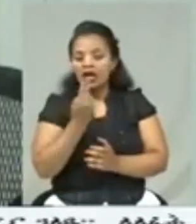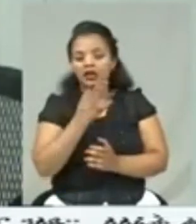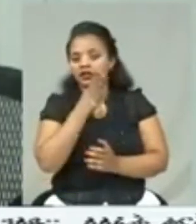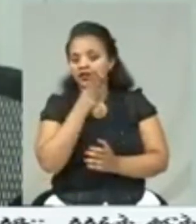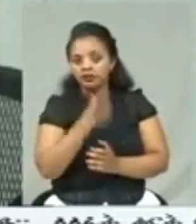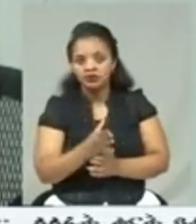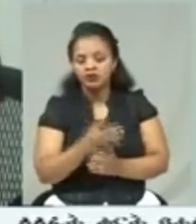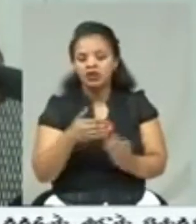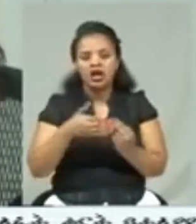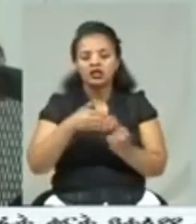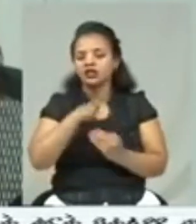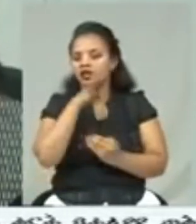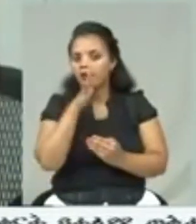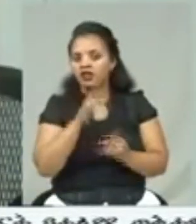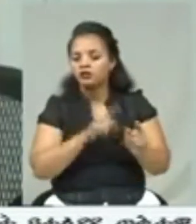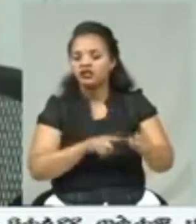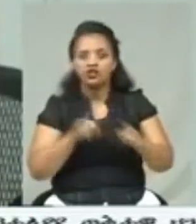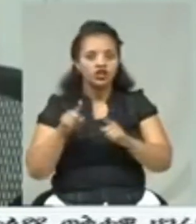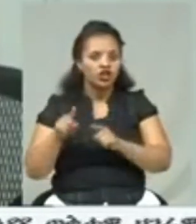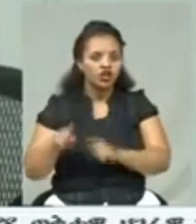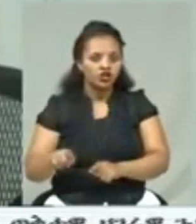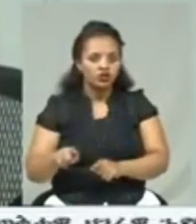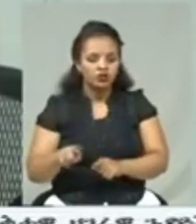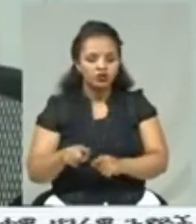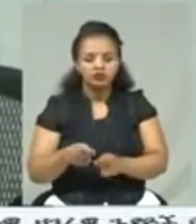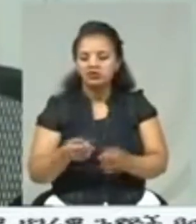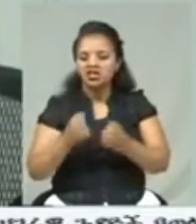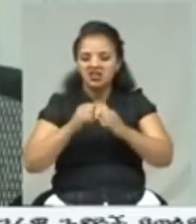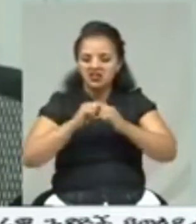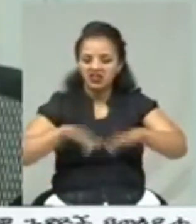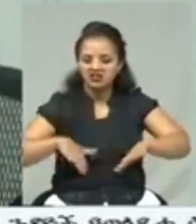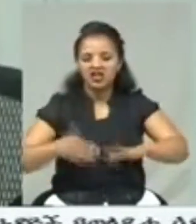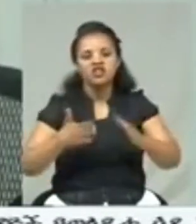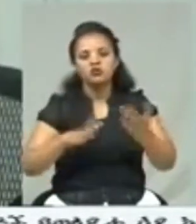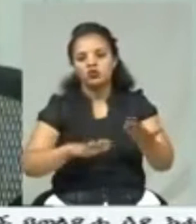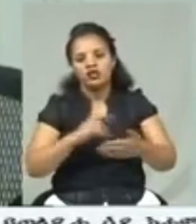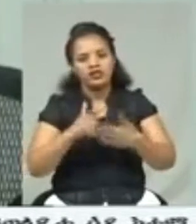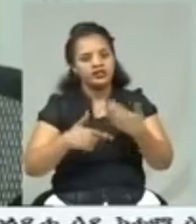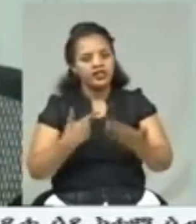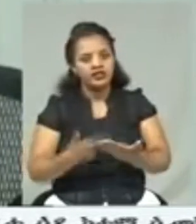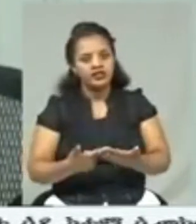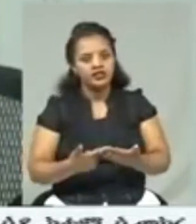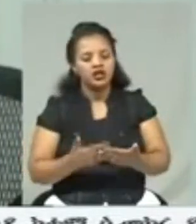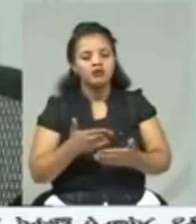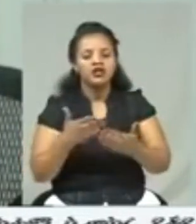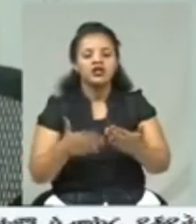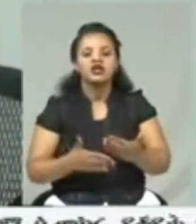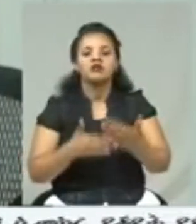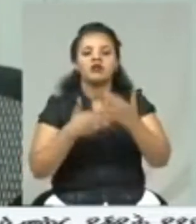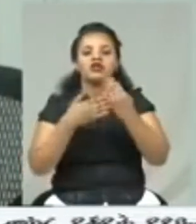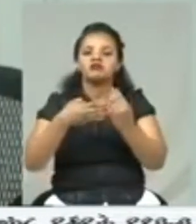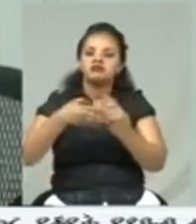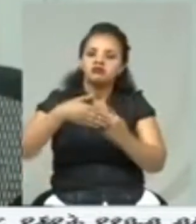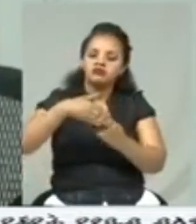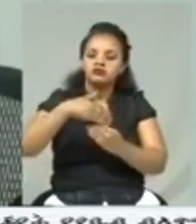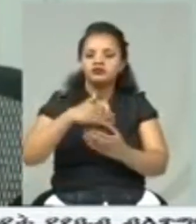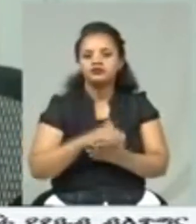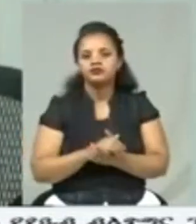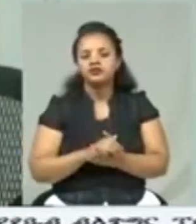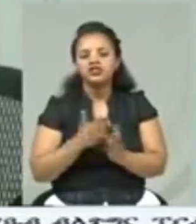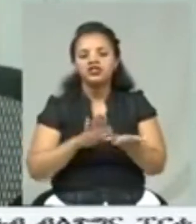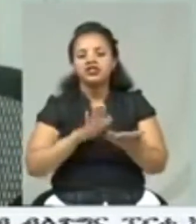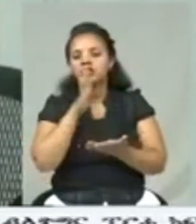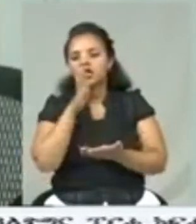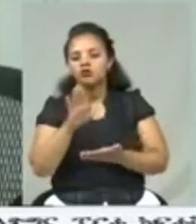ካልተጠቀምንበት፣ ካልተንከባከብ ነው ደግሞ ይፈርሳል፣ ይሞታል ማለት ነው። ስለዚህ መገንባት፣ መንከባከብ፣